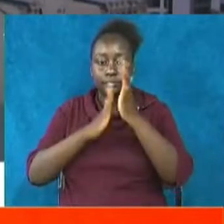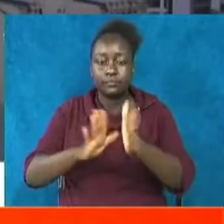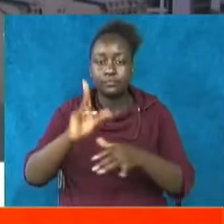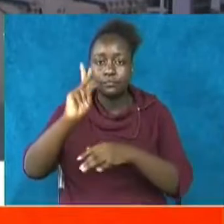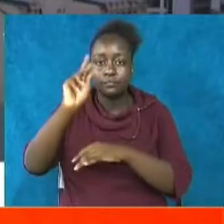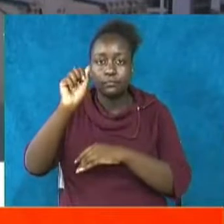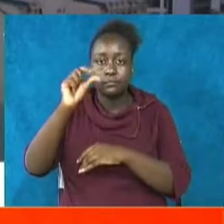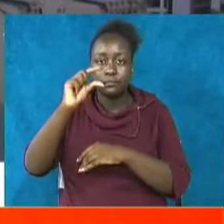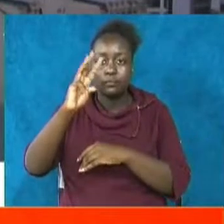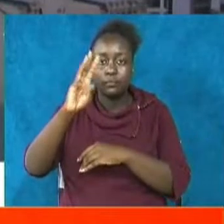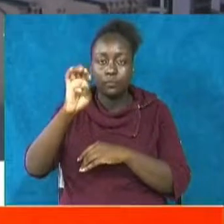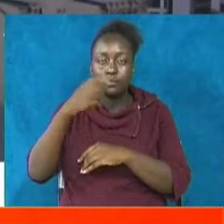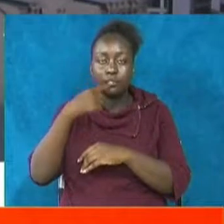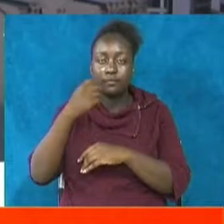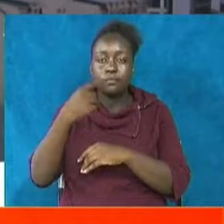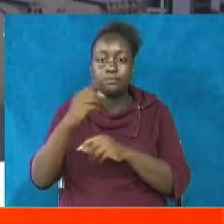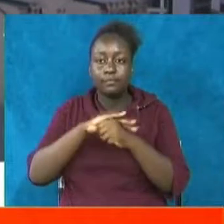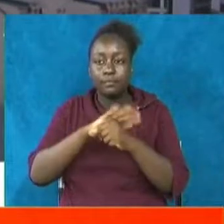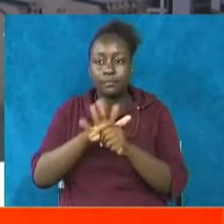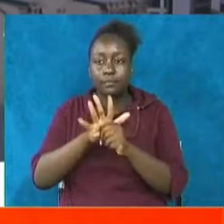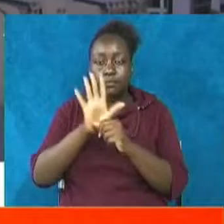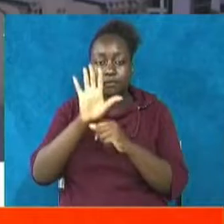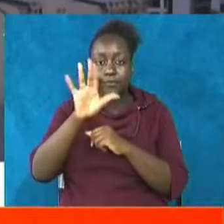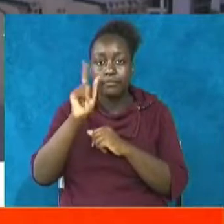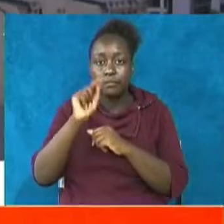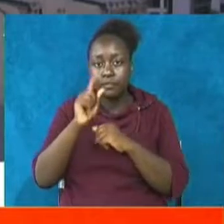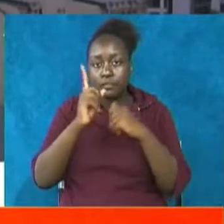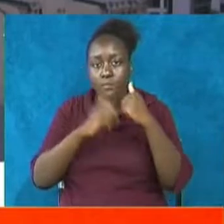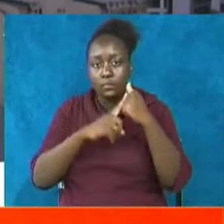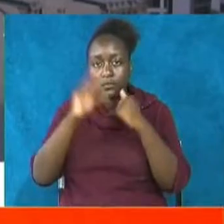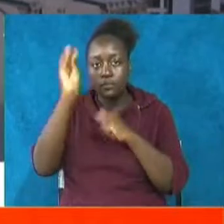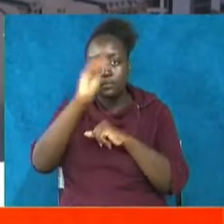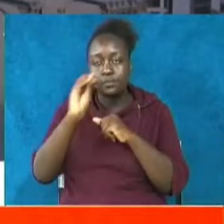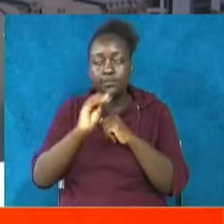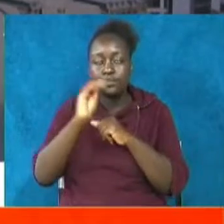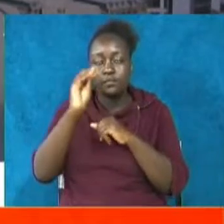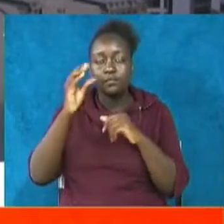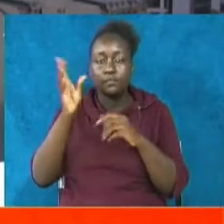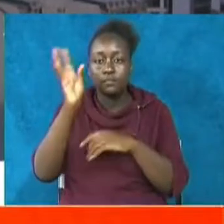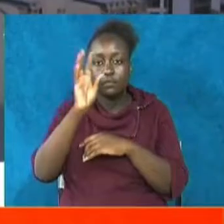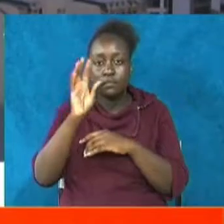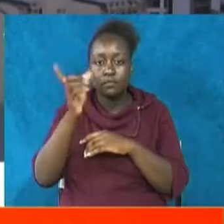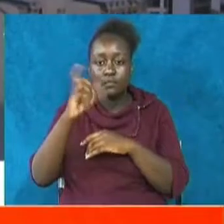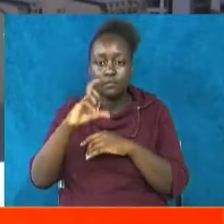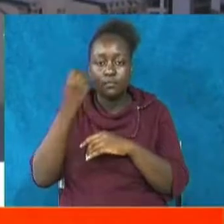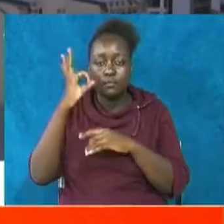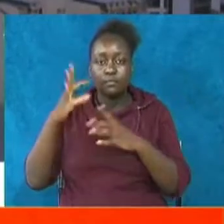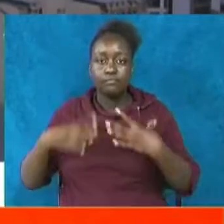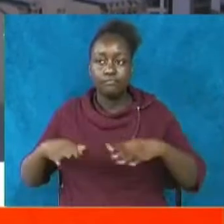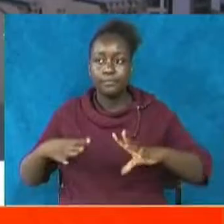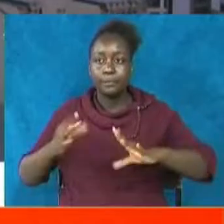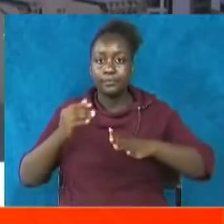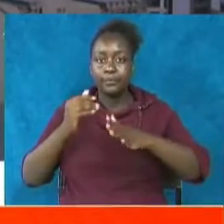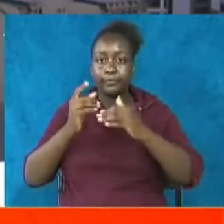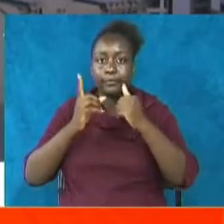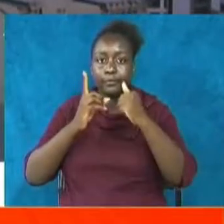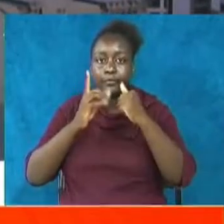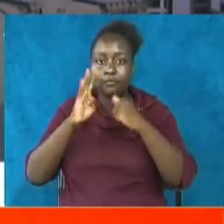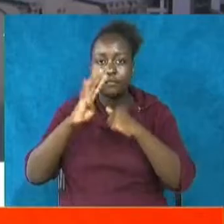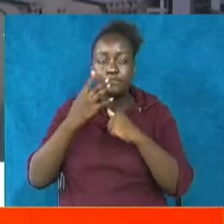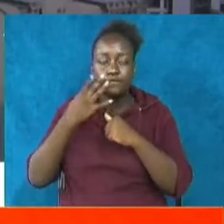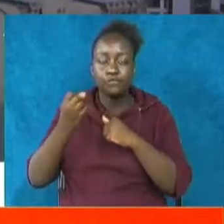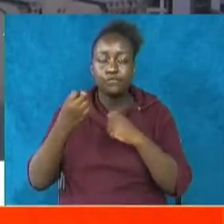cha maambukizi nchini ni 5.6, huku watu 128 wakiwa maambukizwa chini ya saa 24